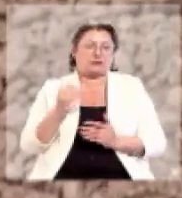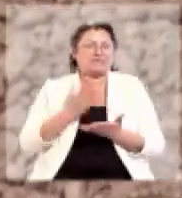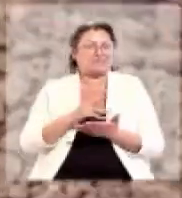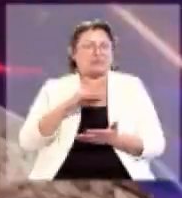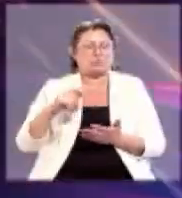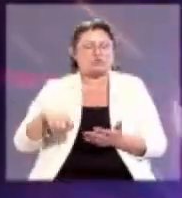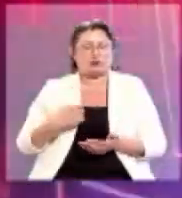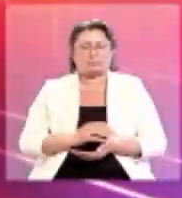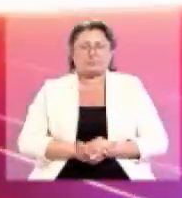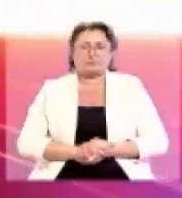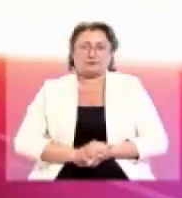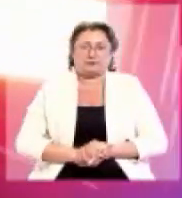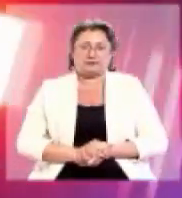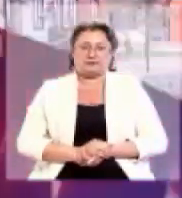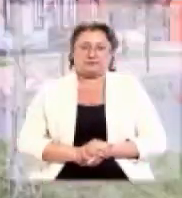ущерб?